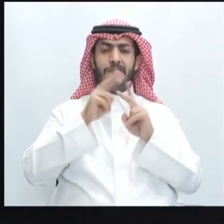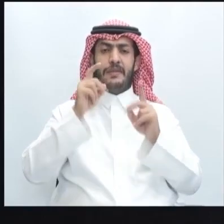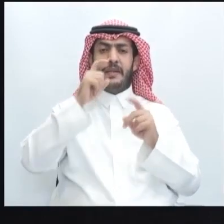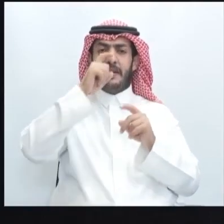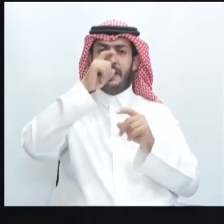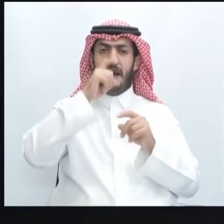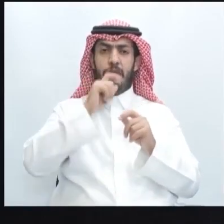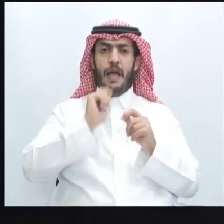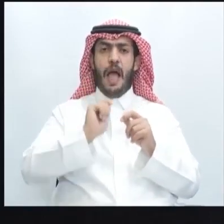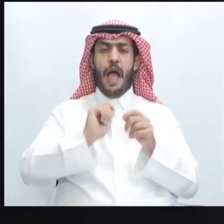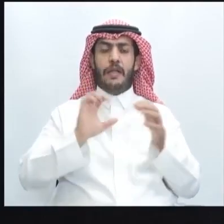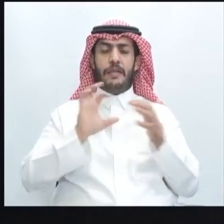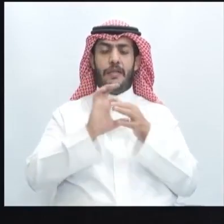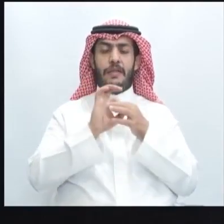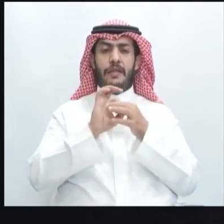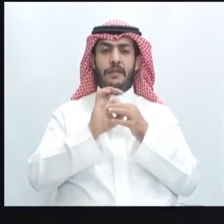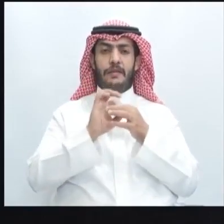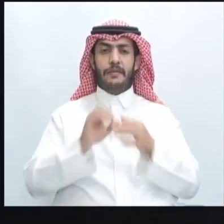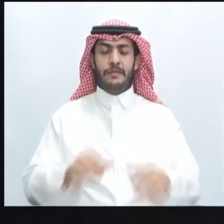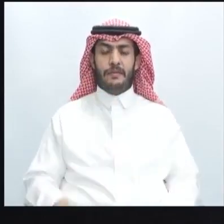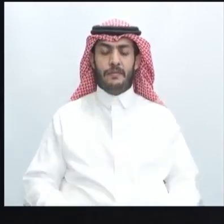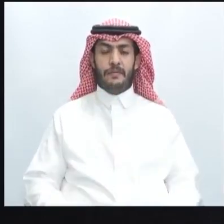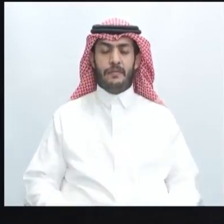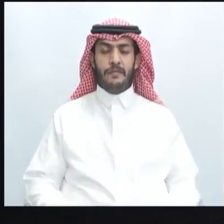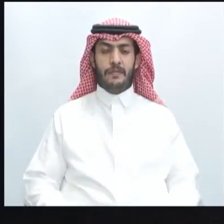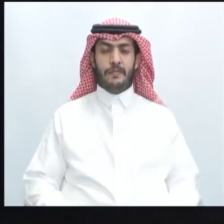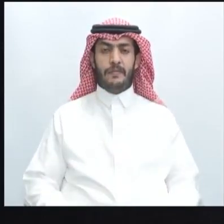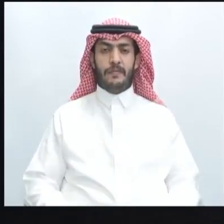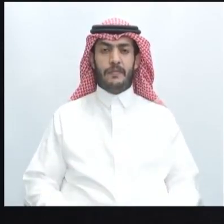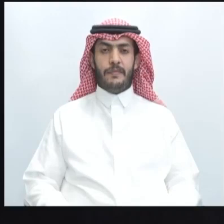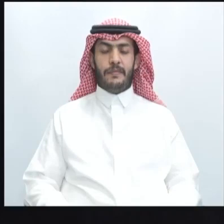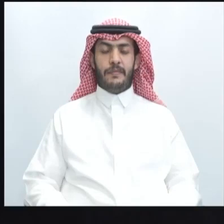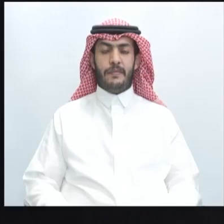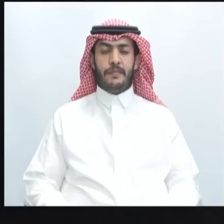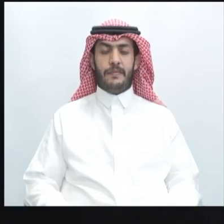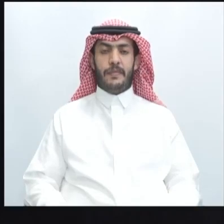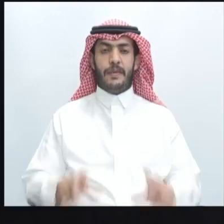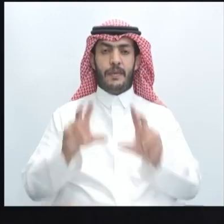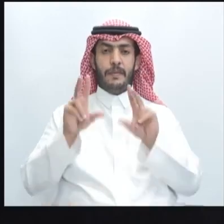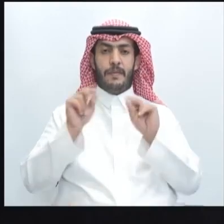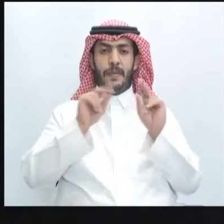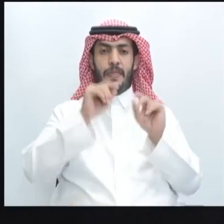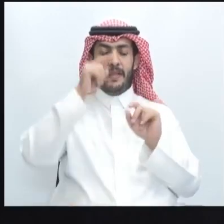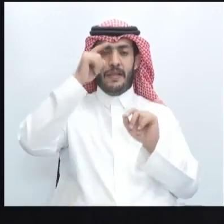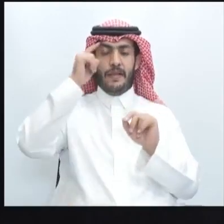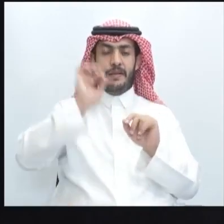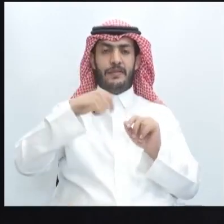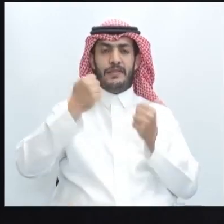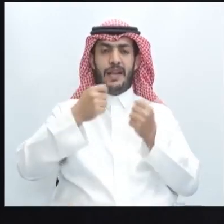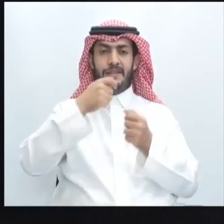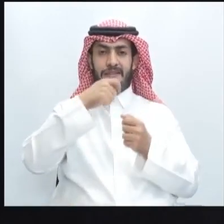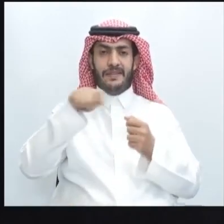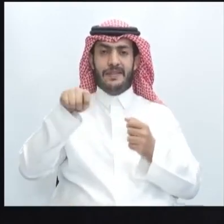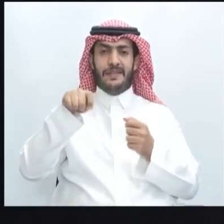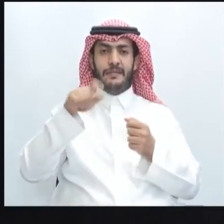عليك ان تفي بهذا العقد يجب عليك ان تفي بهذا العقد مثلا عندما تريد ان تشتري سياره